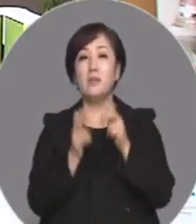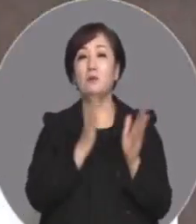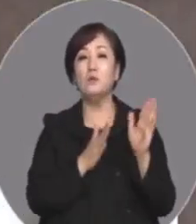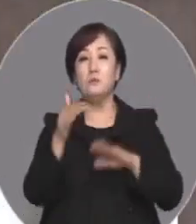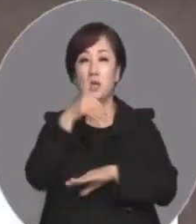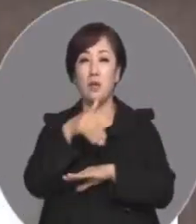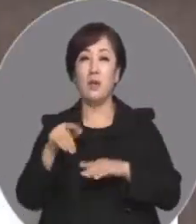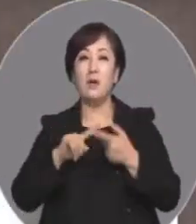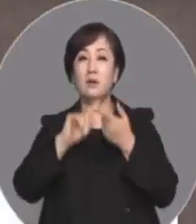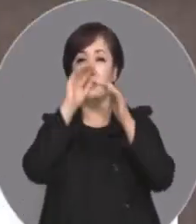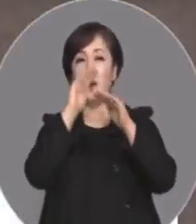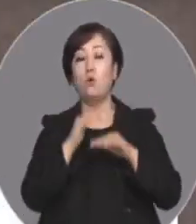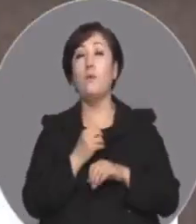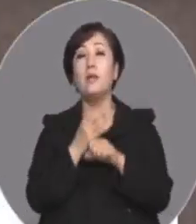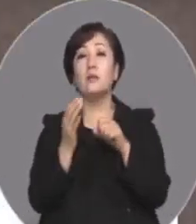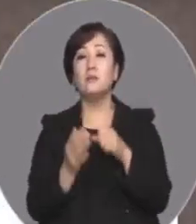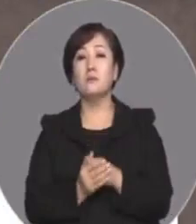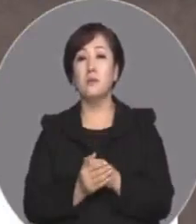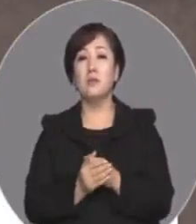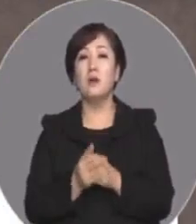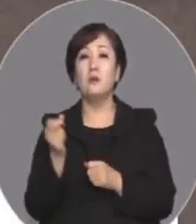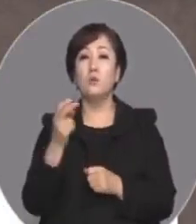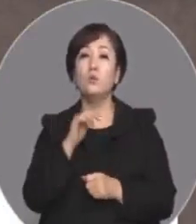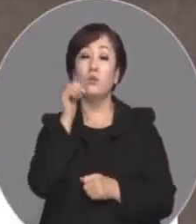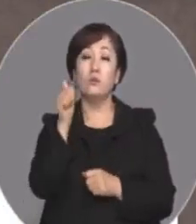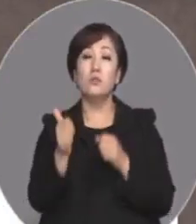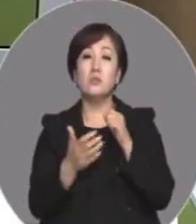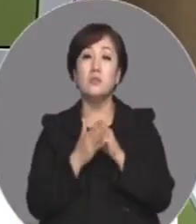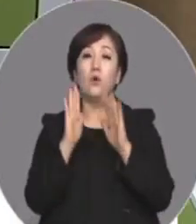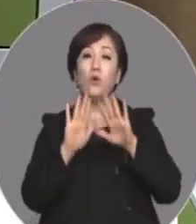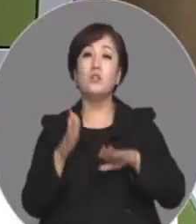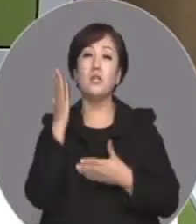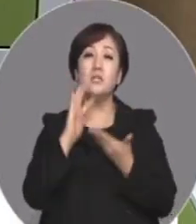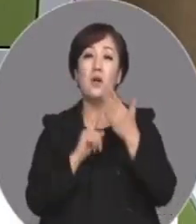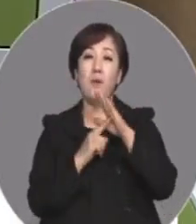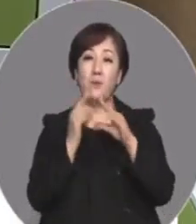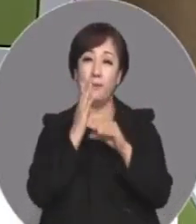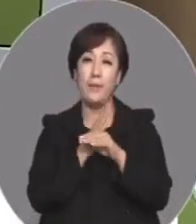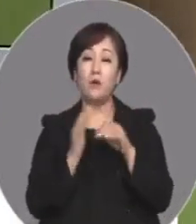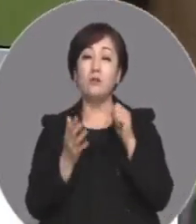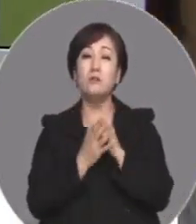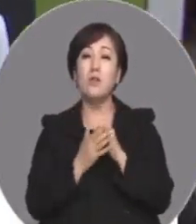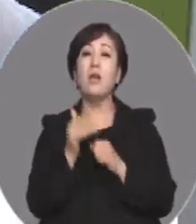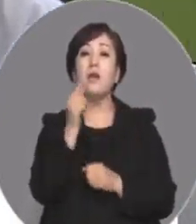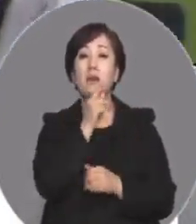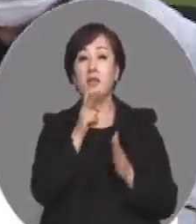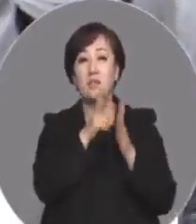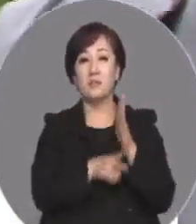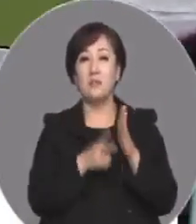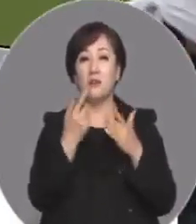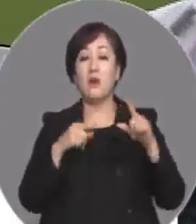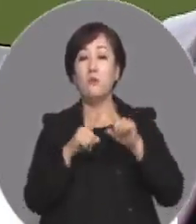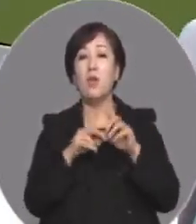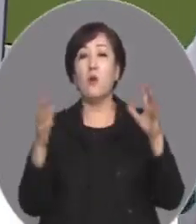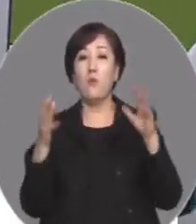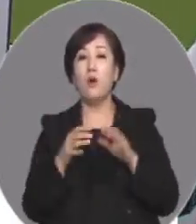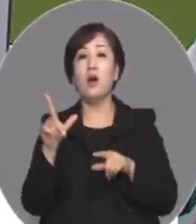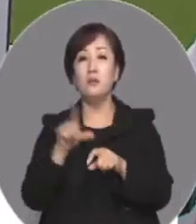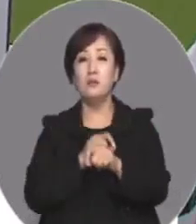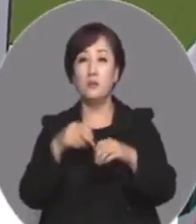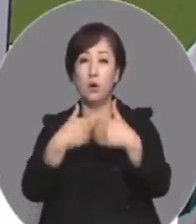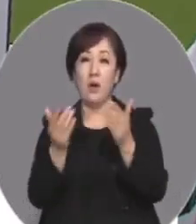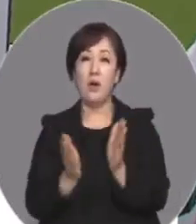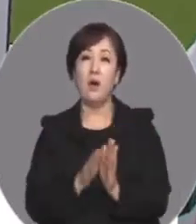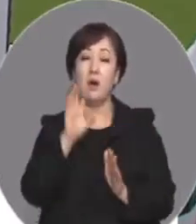추진하겠다고 밝혔습니다 1 군수 오늘 기자간담회에서 ktx 역세권 복합 특화 단지 개발과